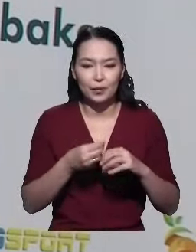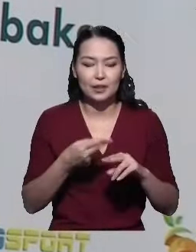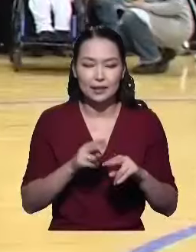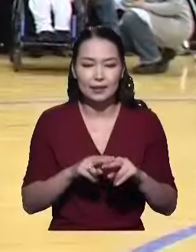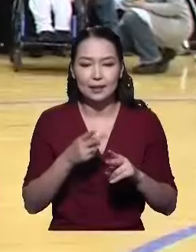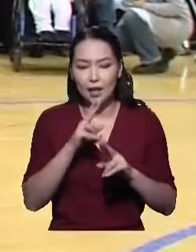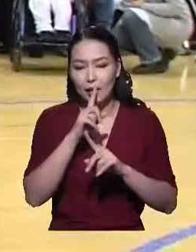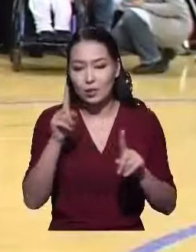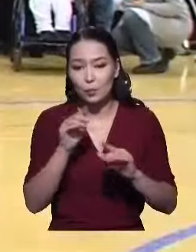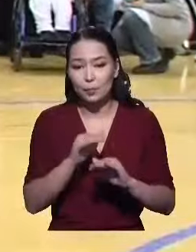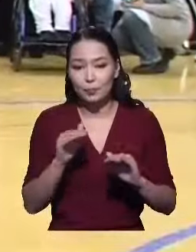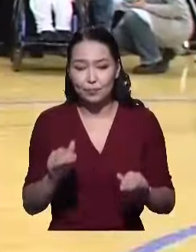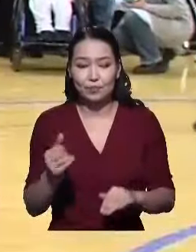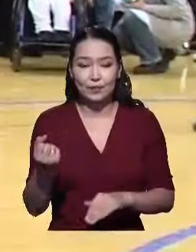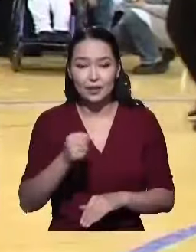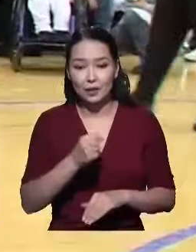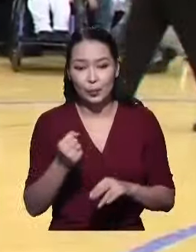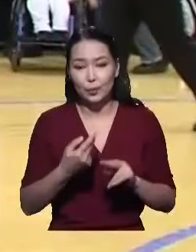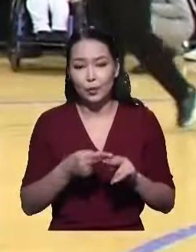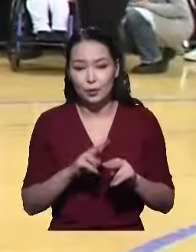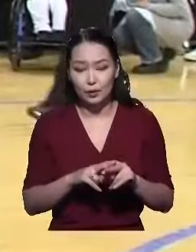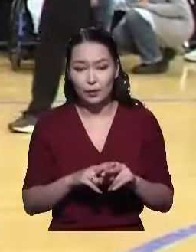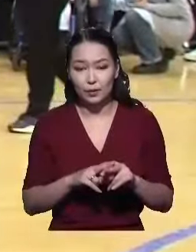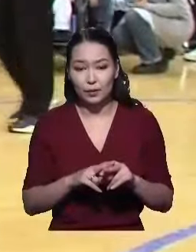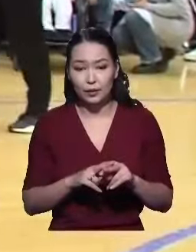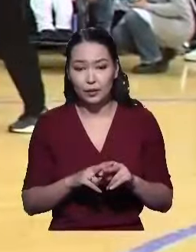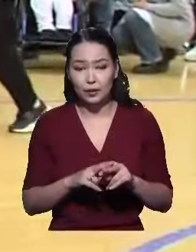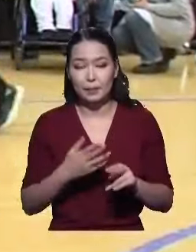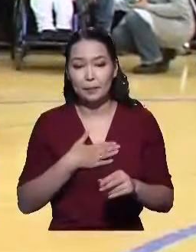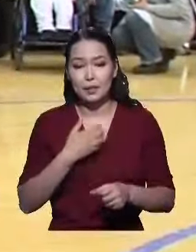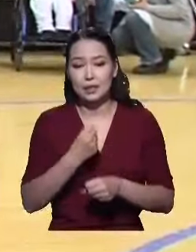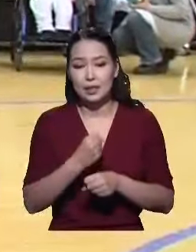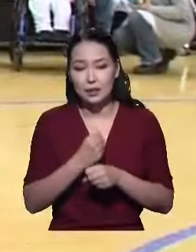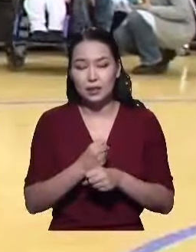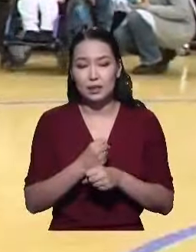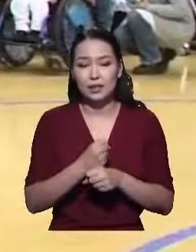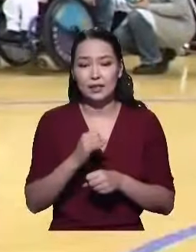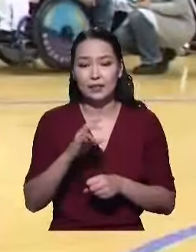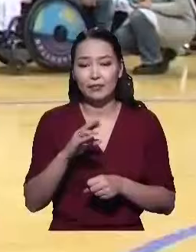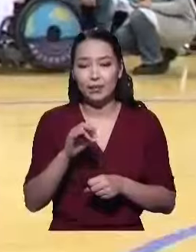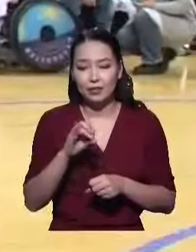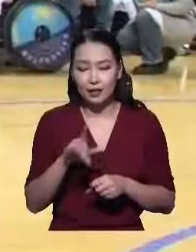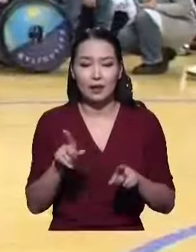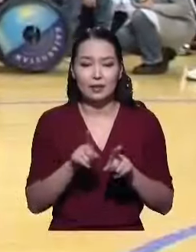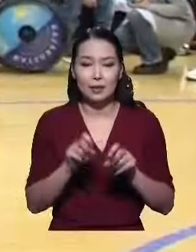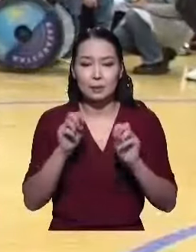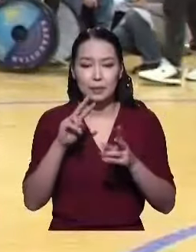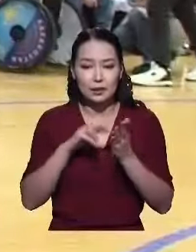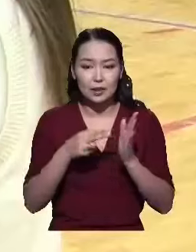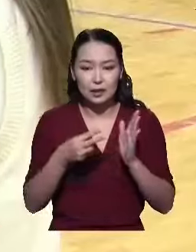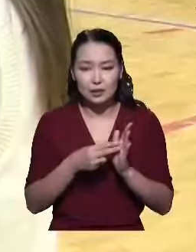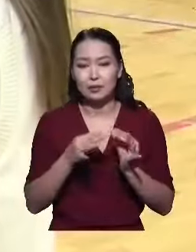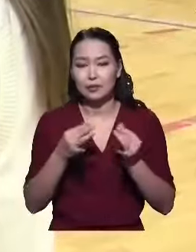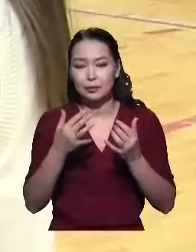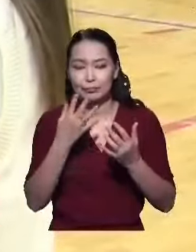детей. Армрестлинг – травмоопасный спорт, а мы сделали инвентарь, специально такой разработали, модернизировали.